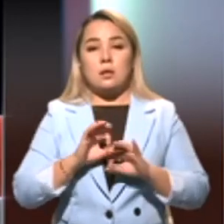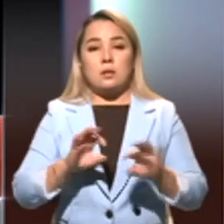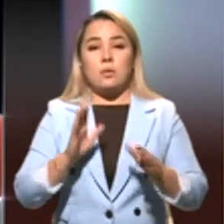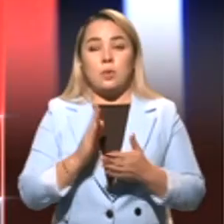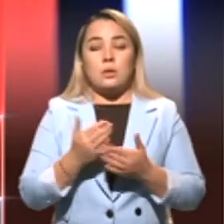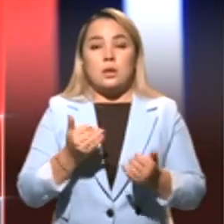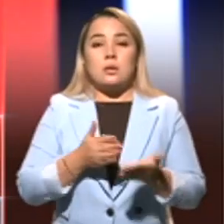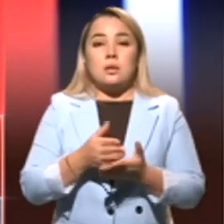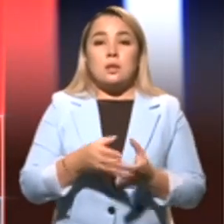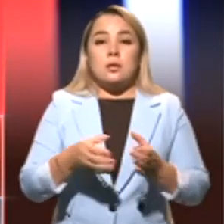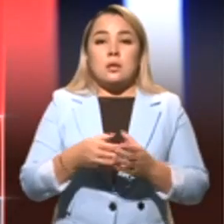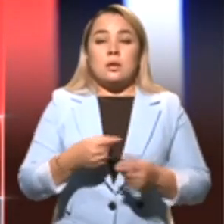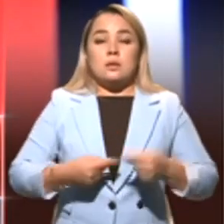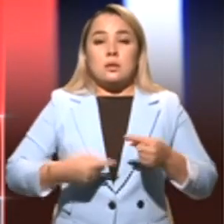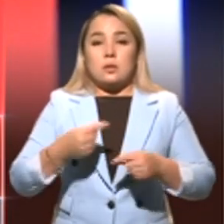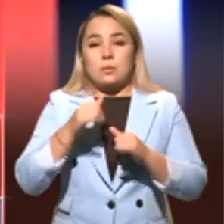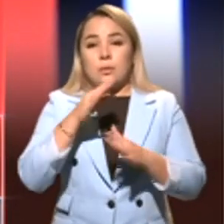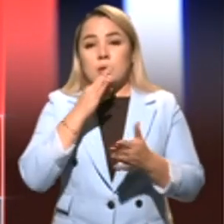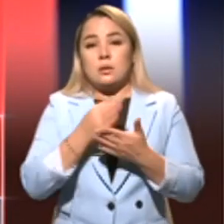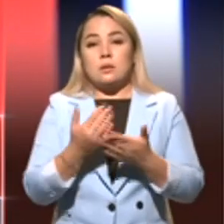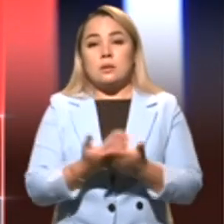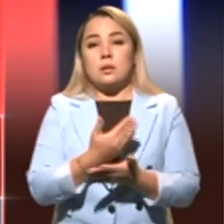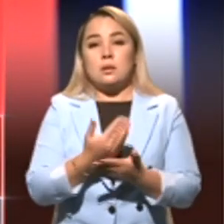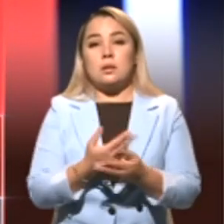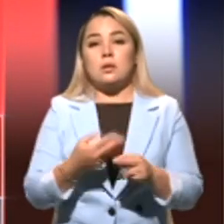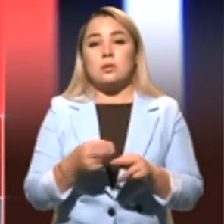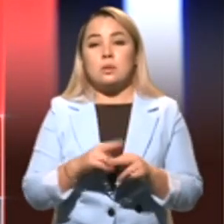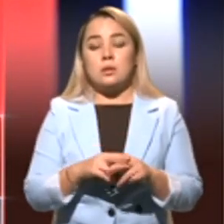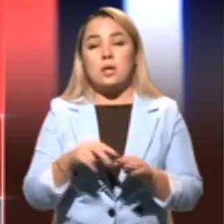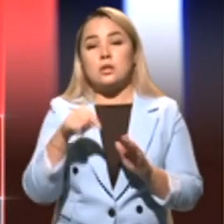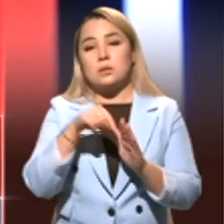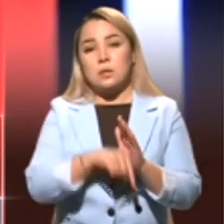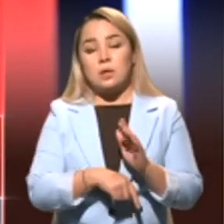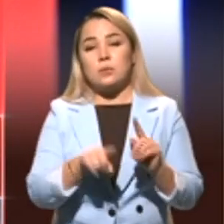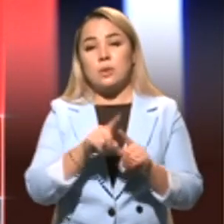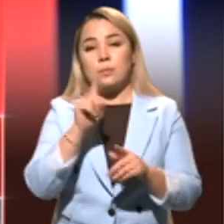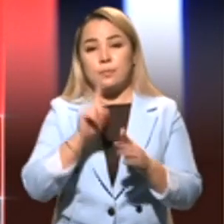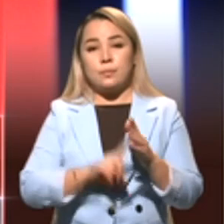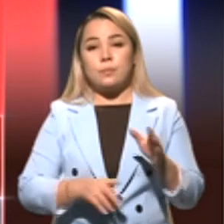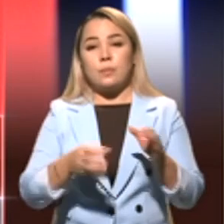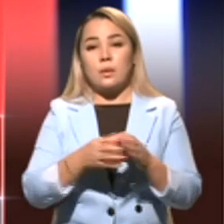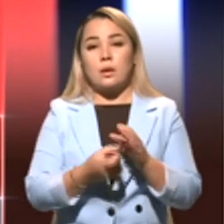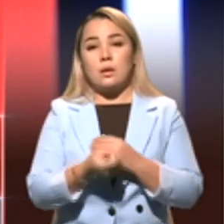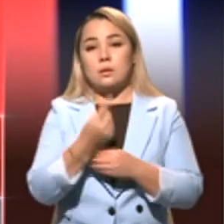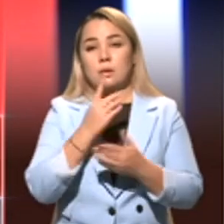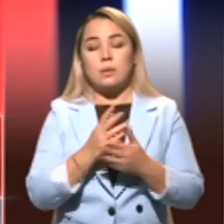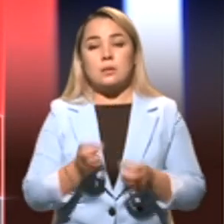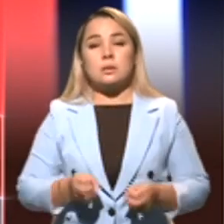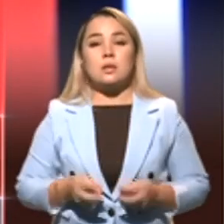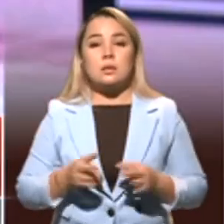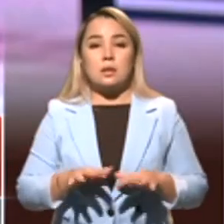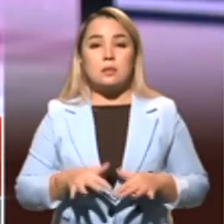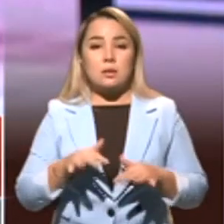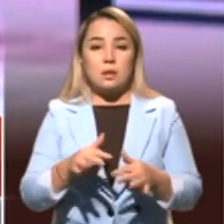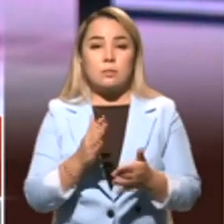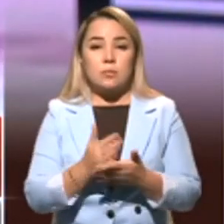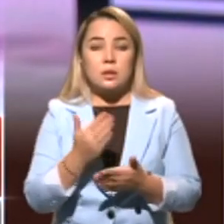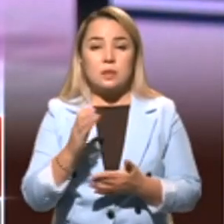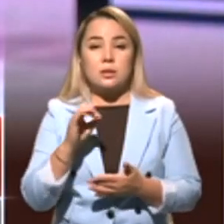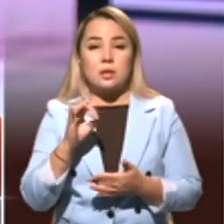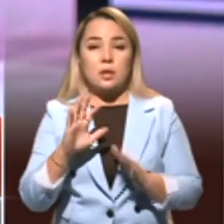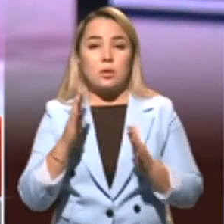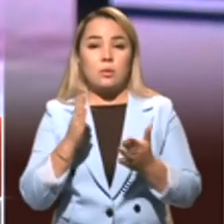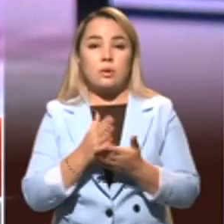қана саяси шиеленіс деп айта алмаймыз. Саяси шиеленістің астында бір діни астар жатқан секілді, терроризм болсын,